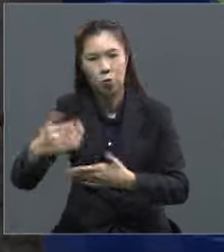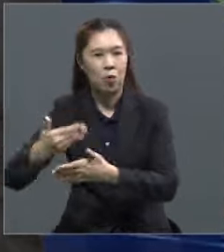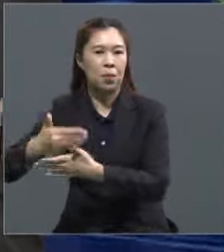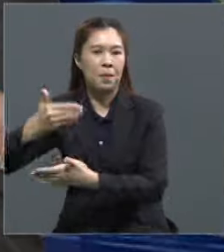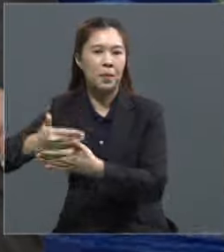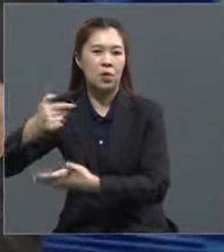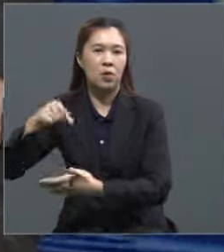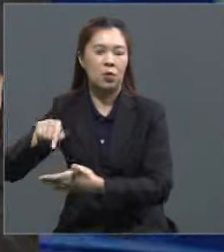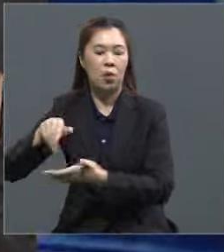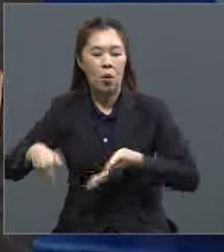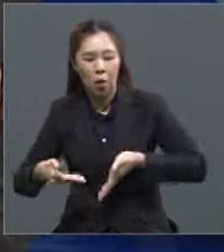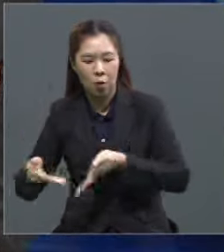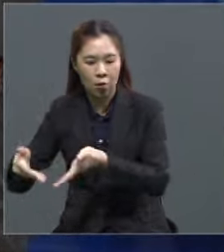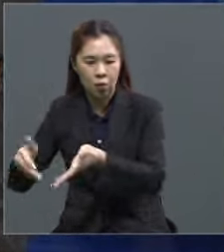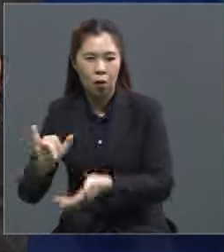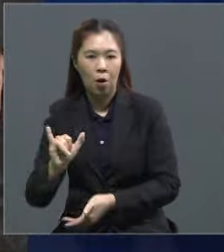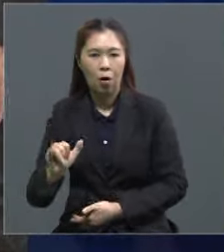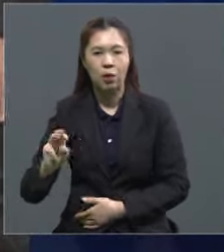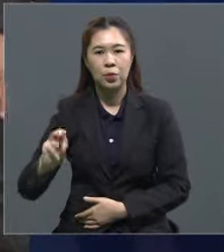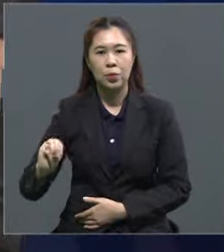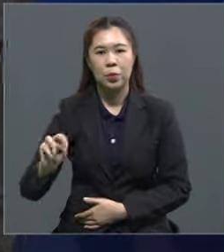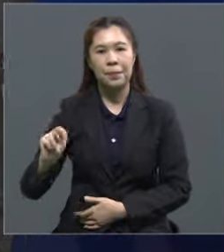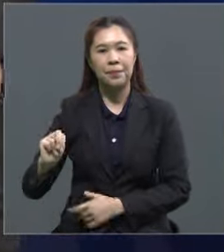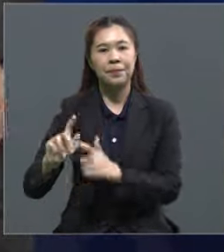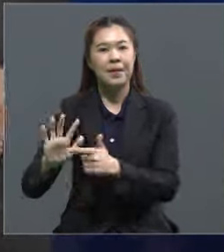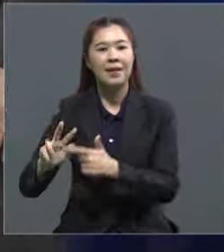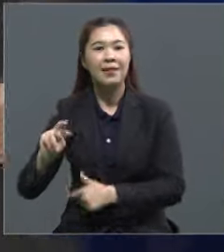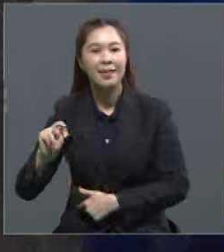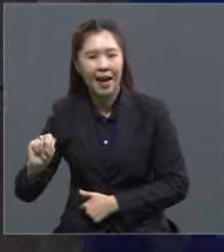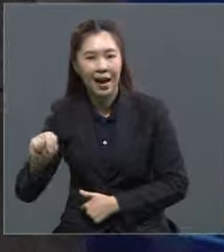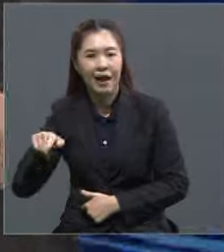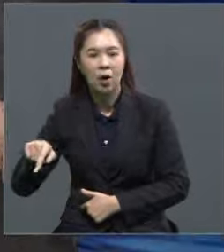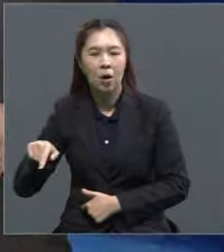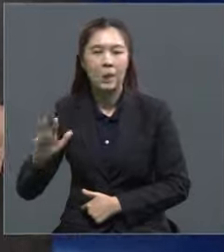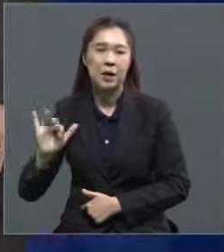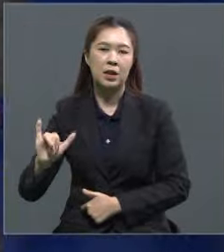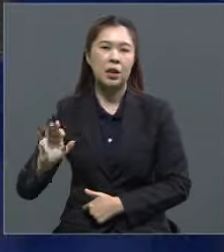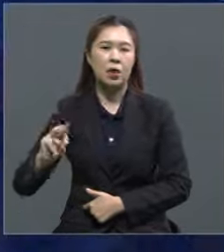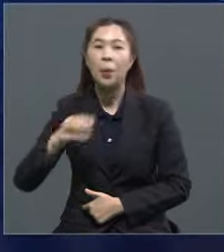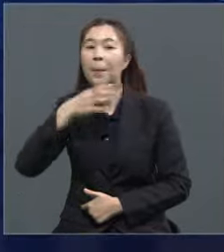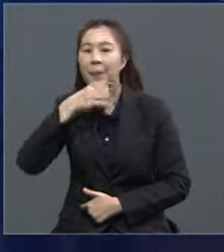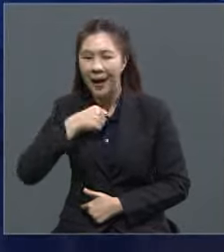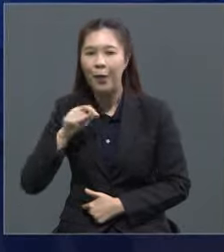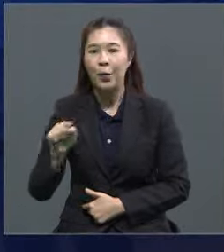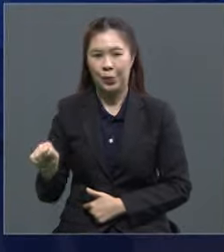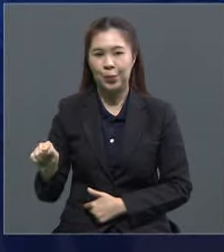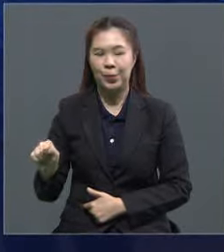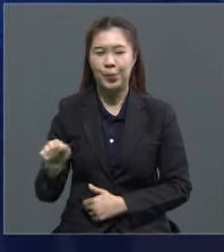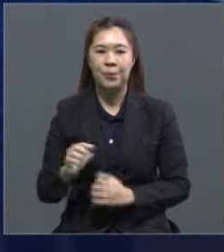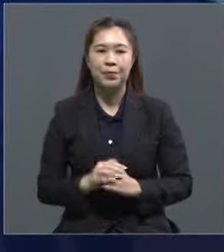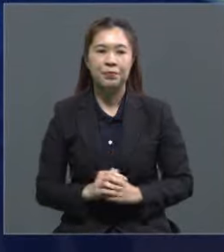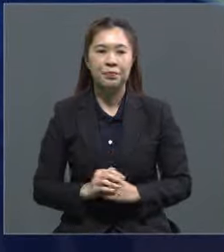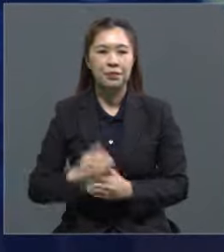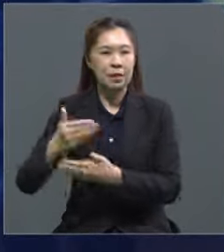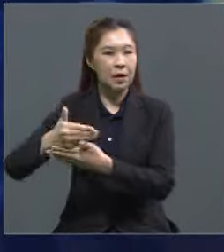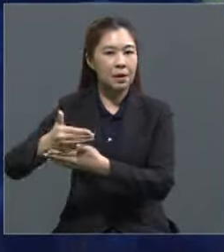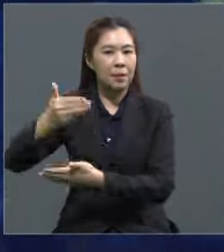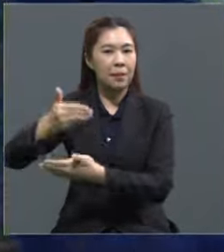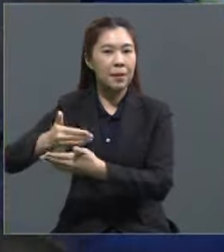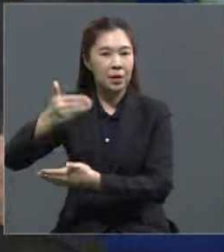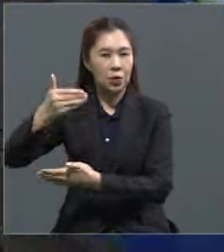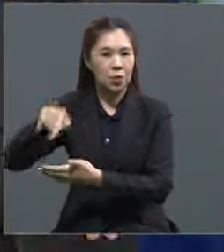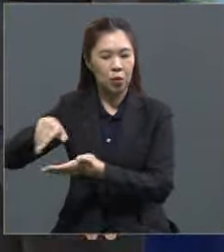เป็นคลองยมอ่านางทางยมสายเก่านะครับโดยที่จะระบายไปทางอ่าประตูระบายน้ำคลอง